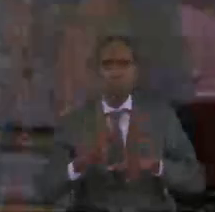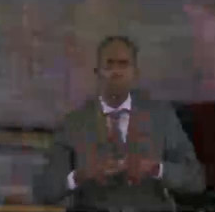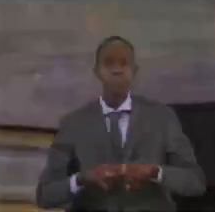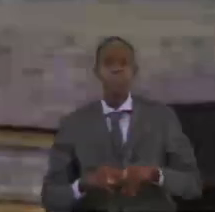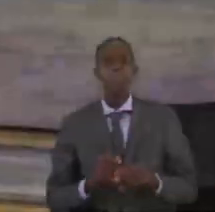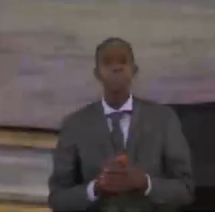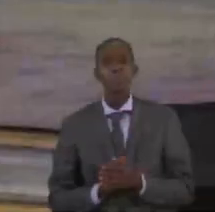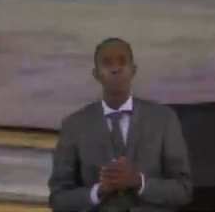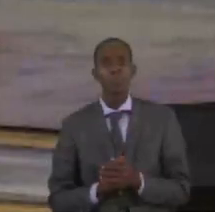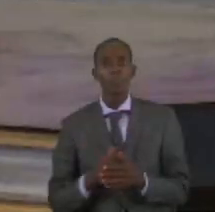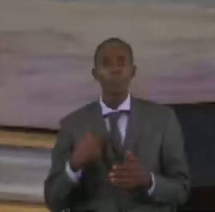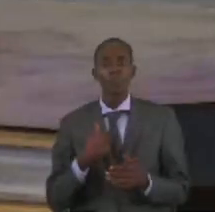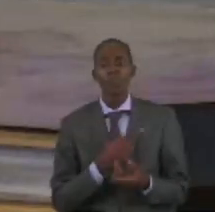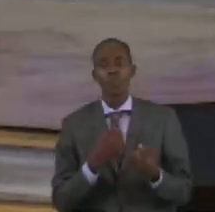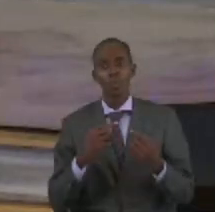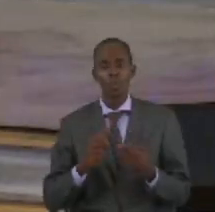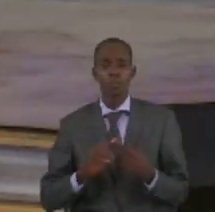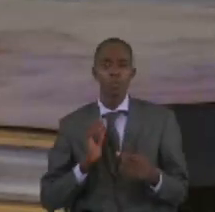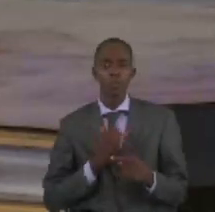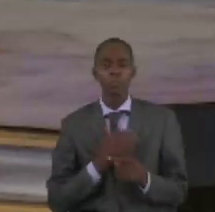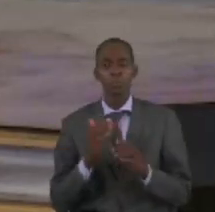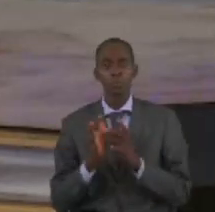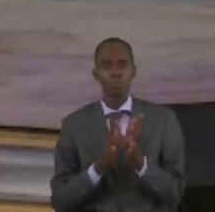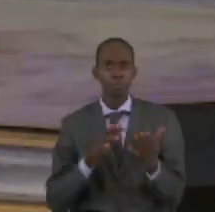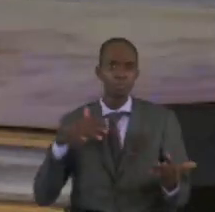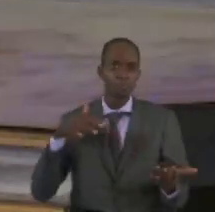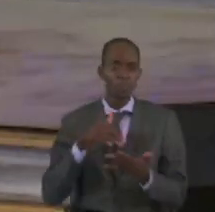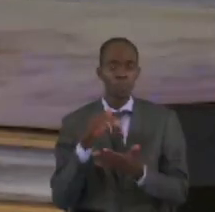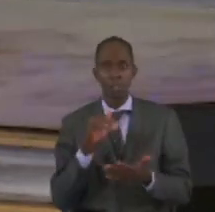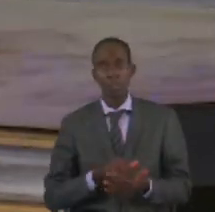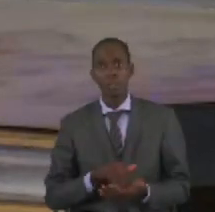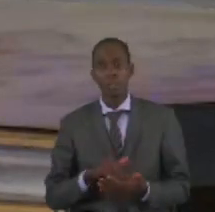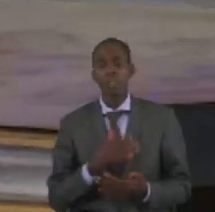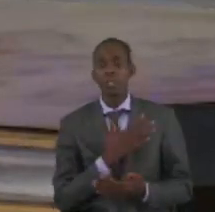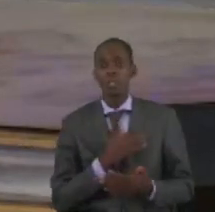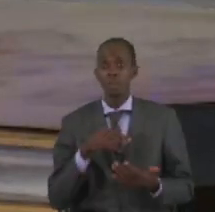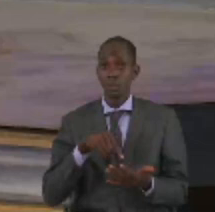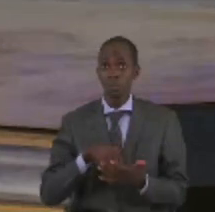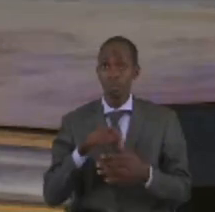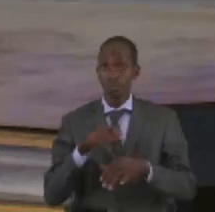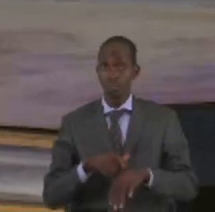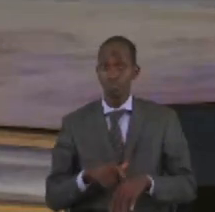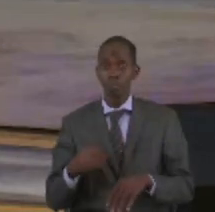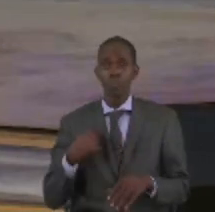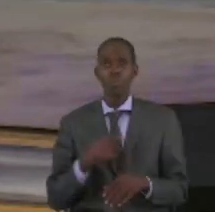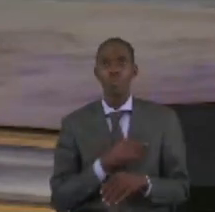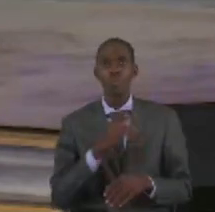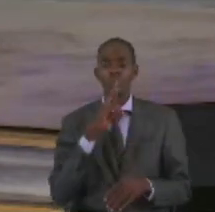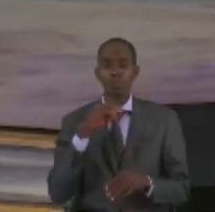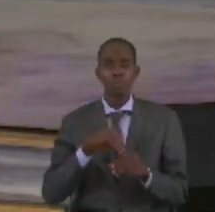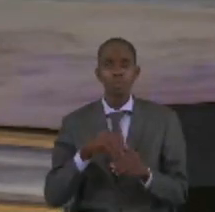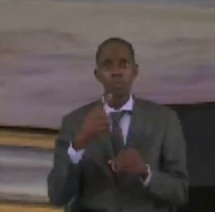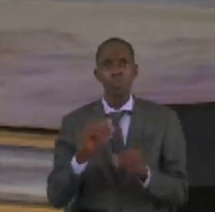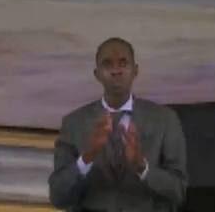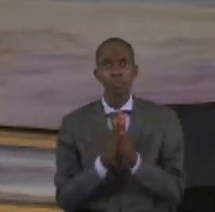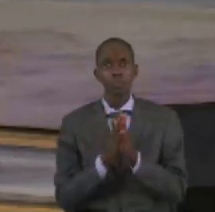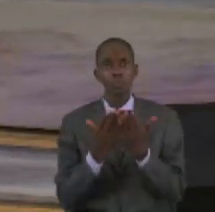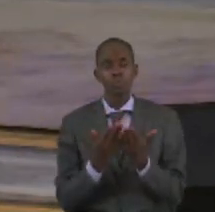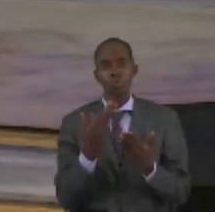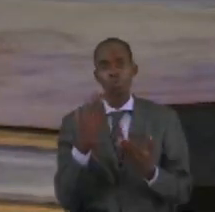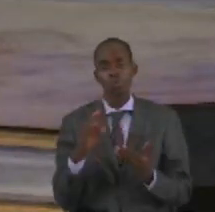Assoyez-vous. Nous sommes arrivés encore à notre étude biblique. En ce temps-ci, nous